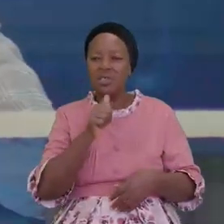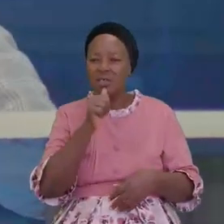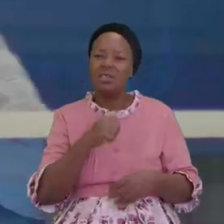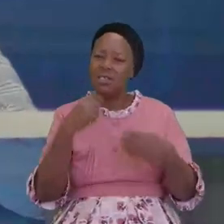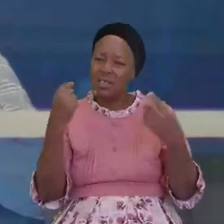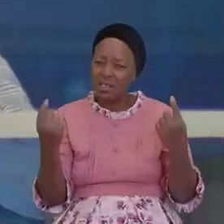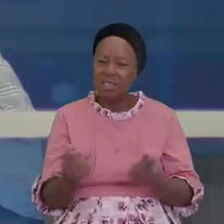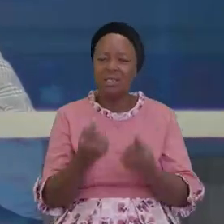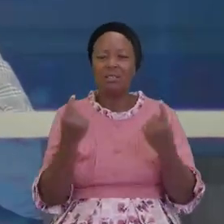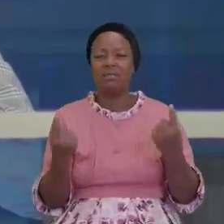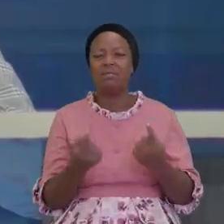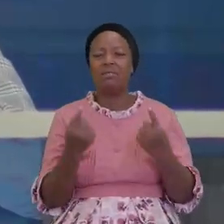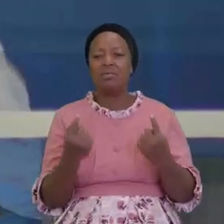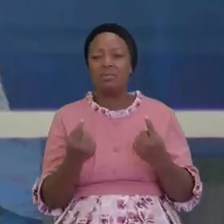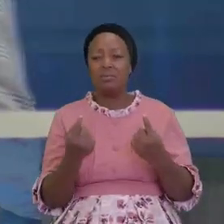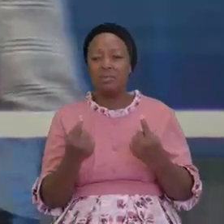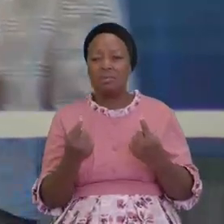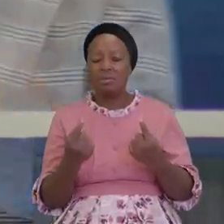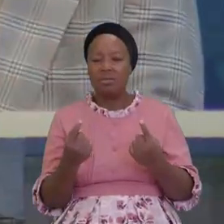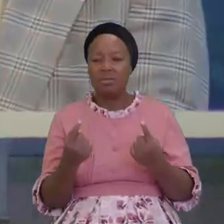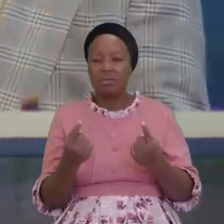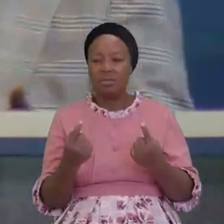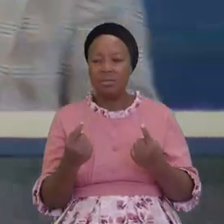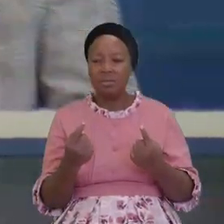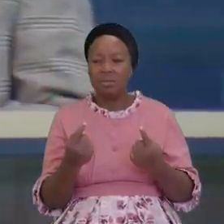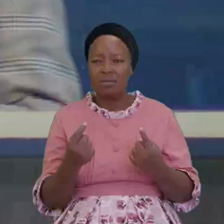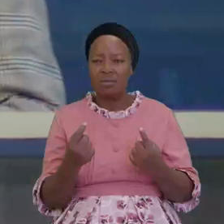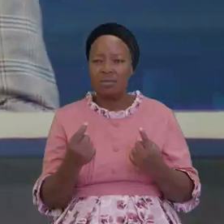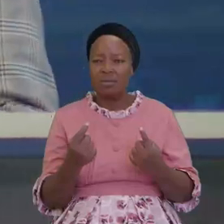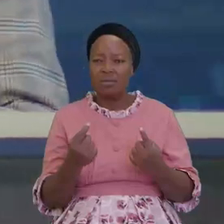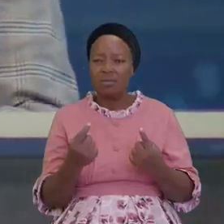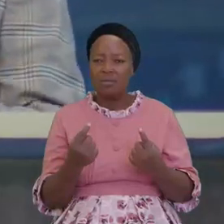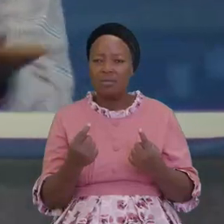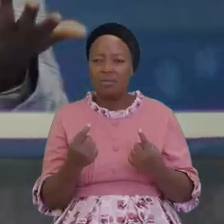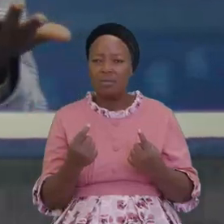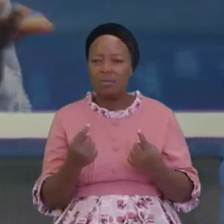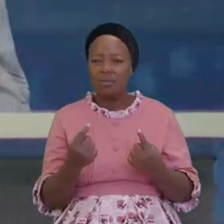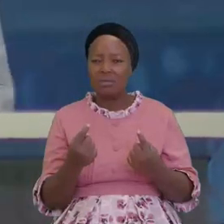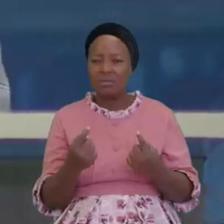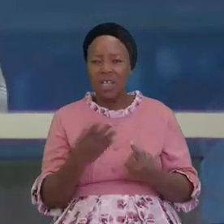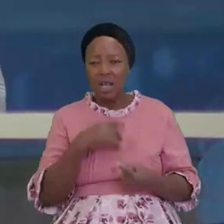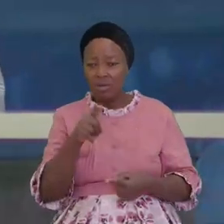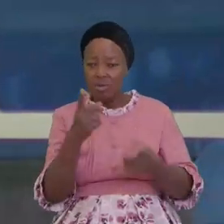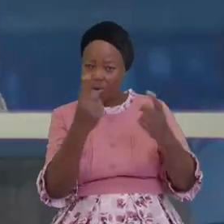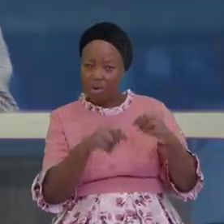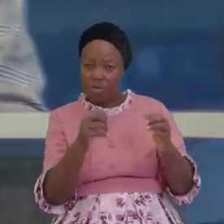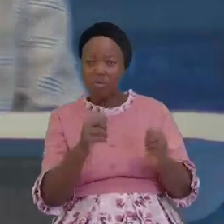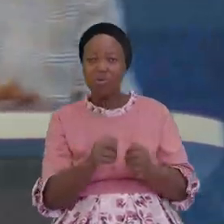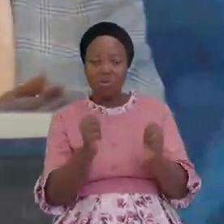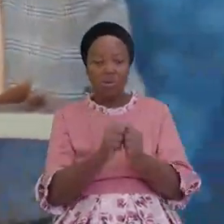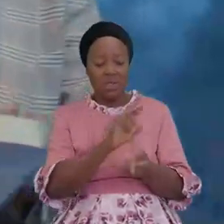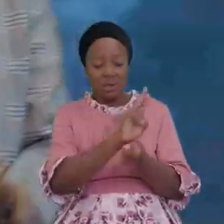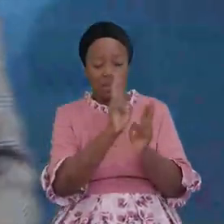Le Saint-Esprit nous fait comprendre et réaliser que tu as des péchés, des abominations